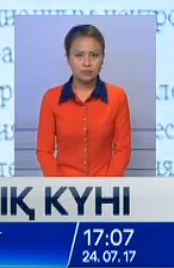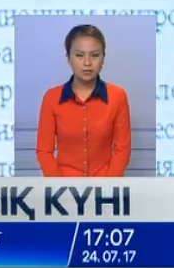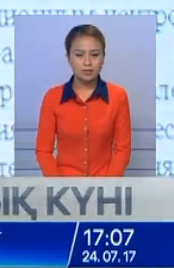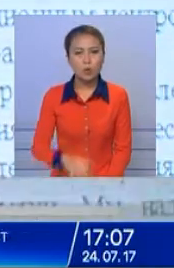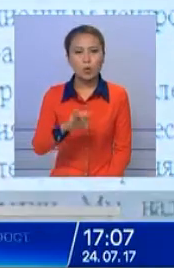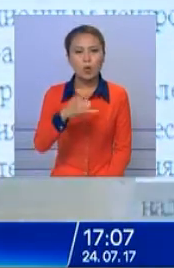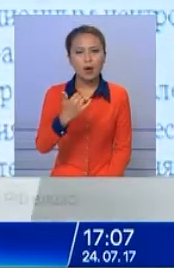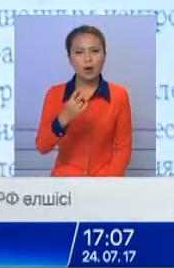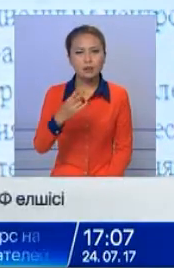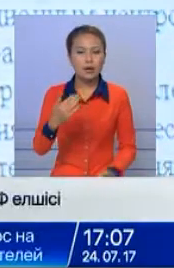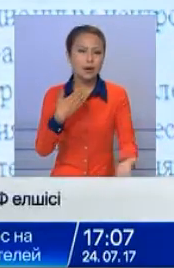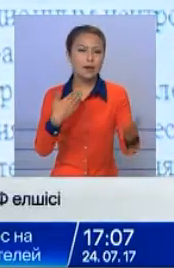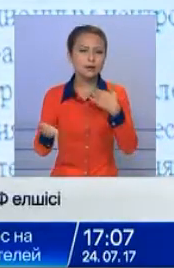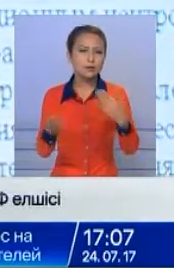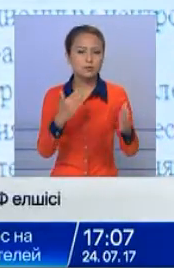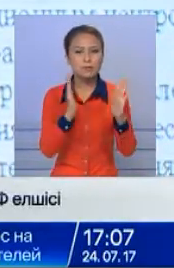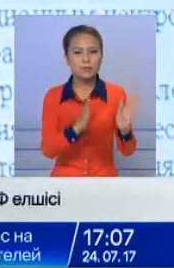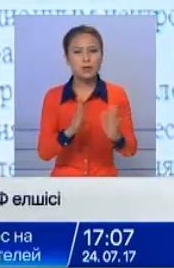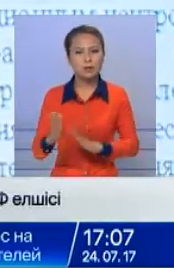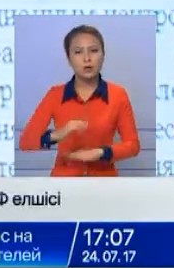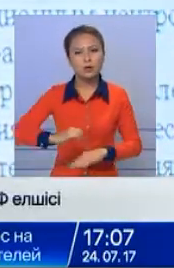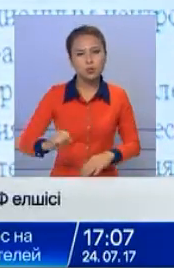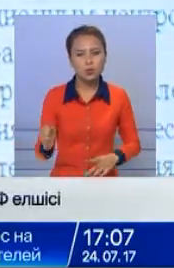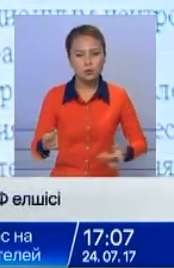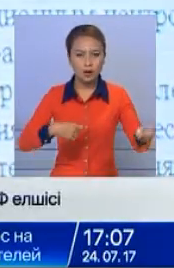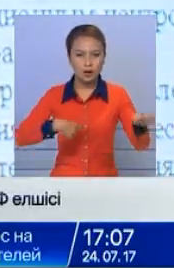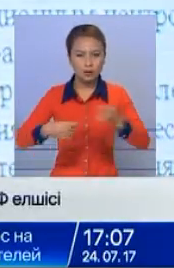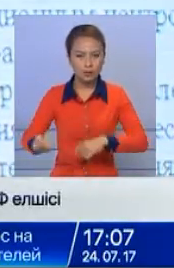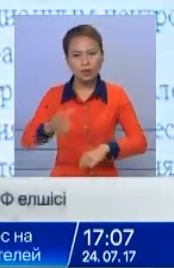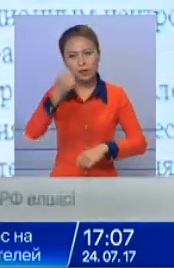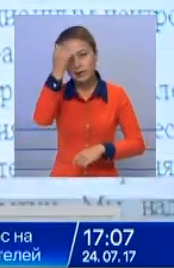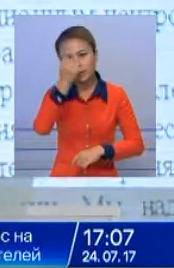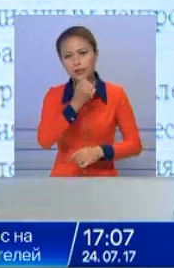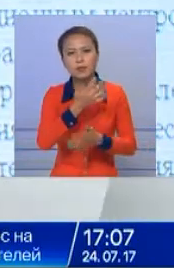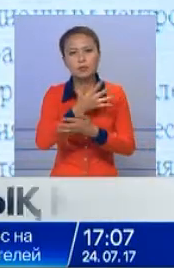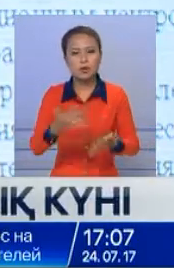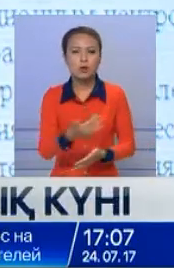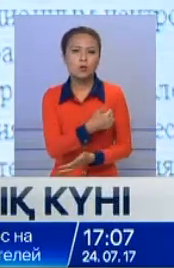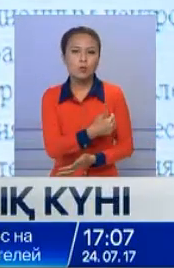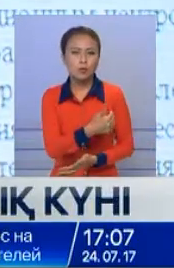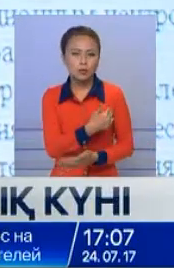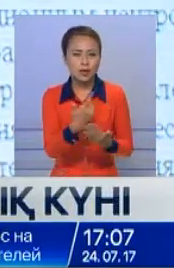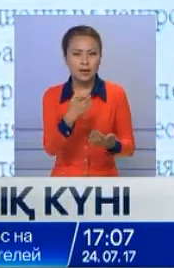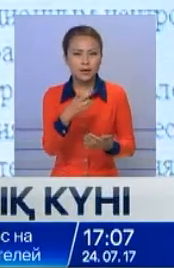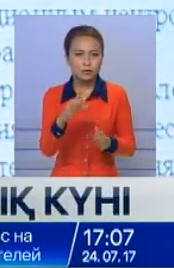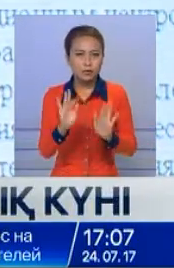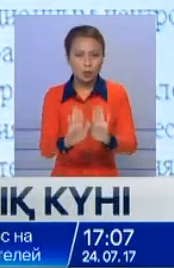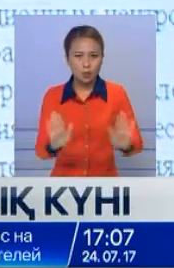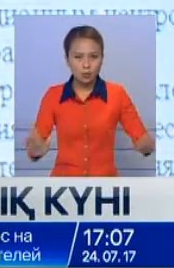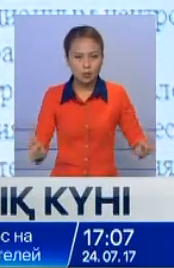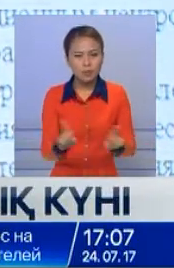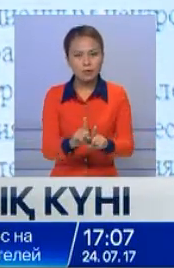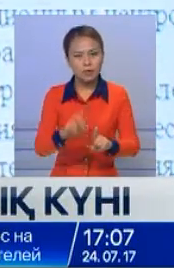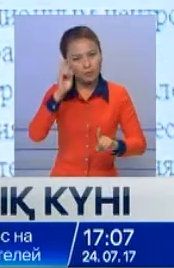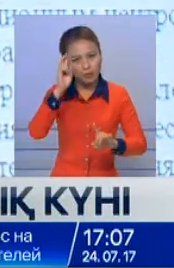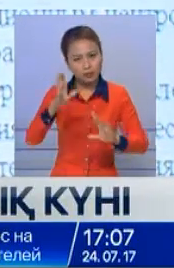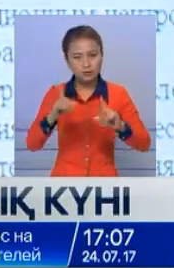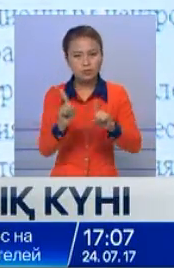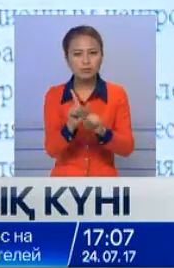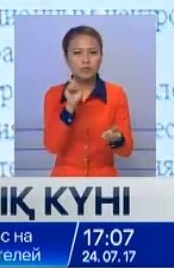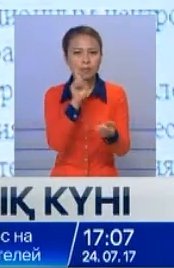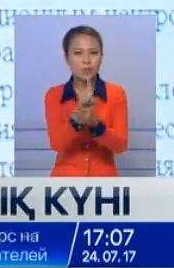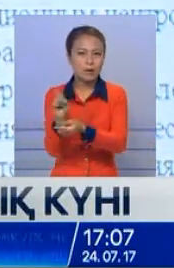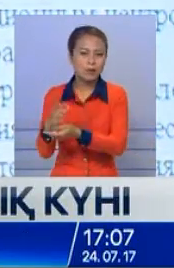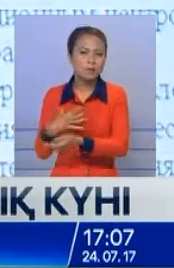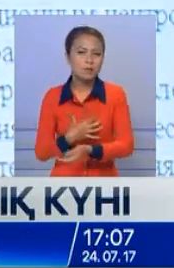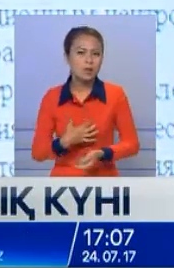Уганда мен Қазақстан арасында қалыптасқан екіжақты достық қарым-қатынасқа ризашылығымды білдіргім келеді. Экспо көрмесі барлық мемлекет өкілдерінің басын қосып,